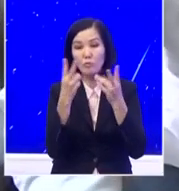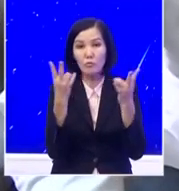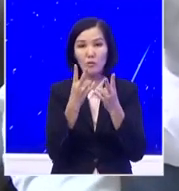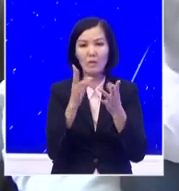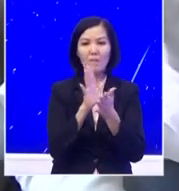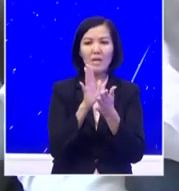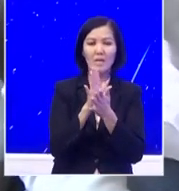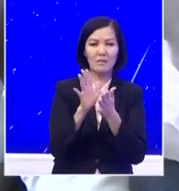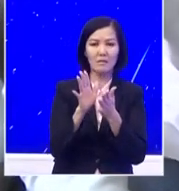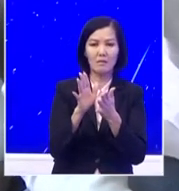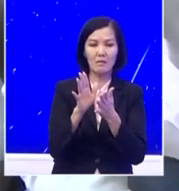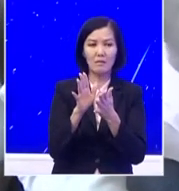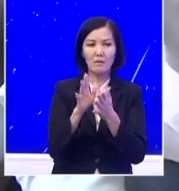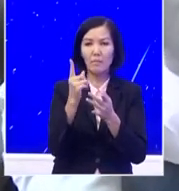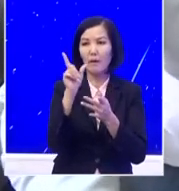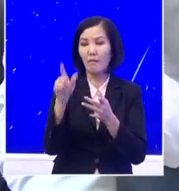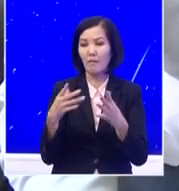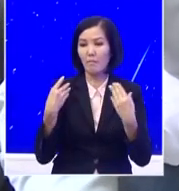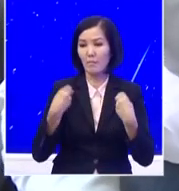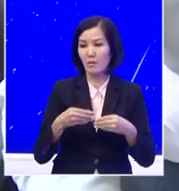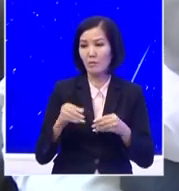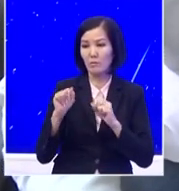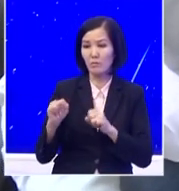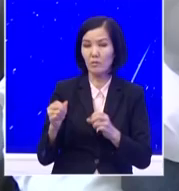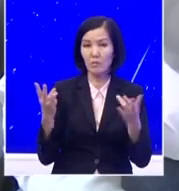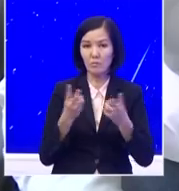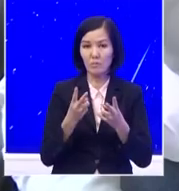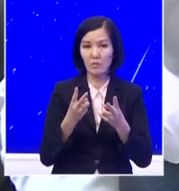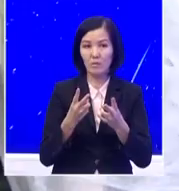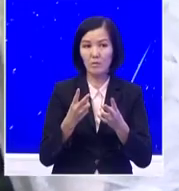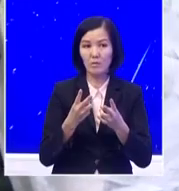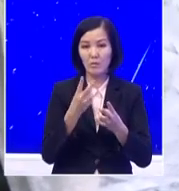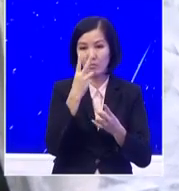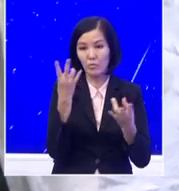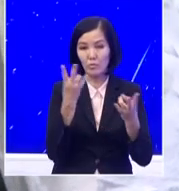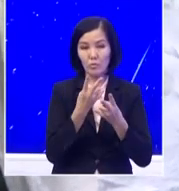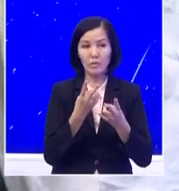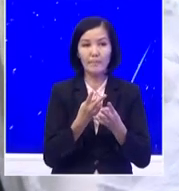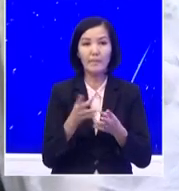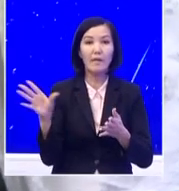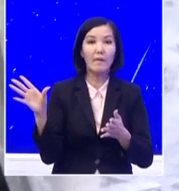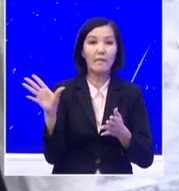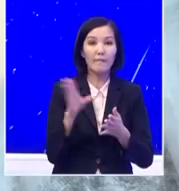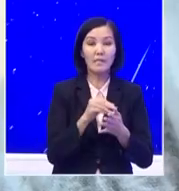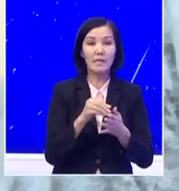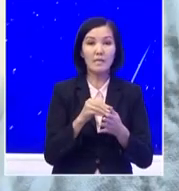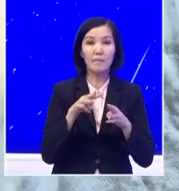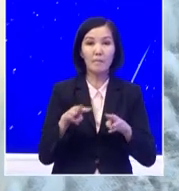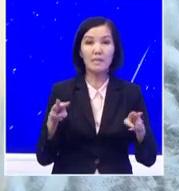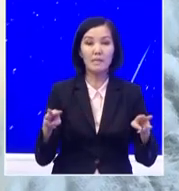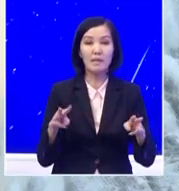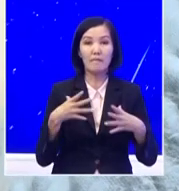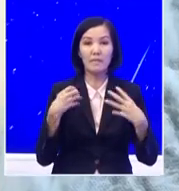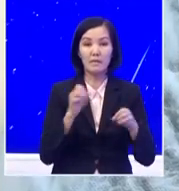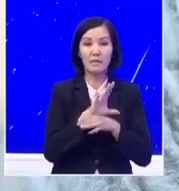зона считается. Брадам да киндремс. По Чикаго все инструкции пройдем и посмотрим. Все собранные данные идут напрямую в Минздрав страны. Уже там